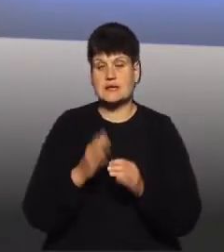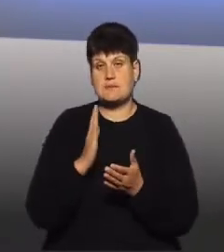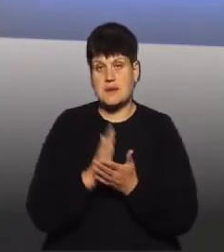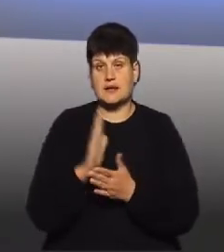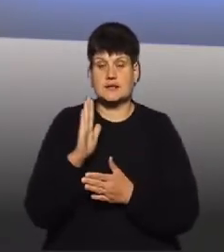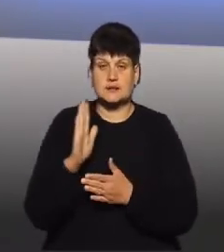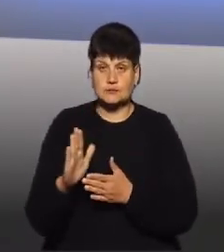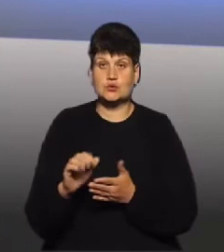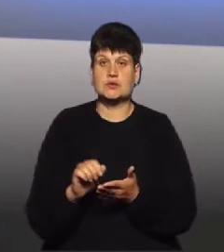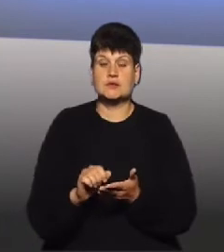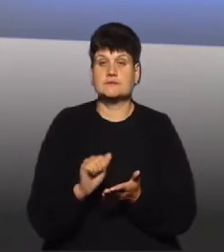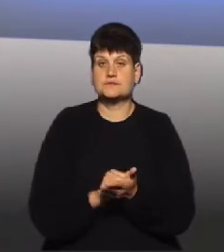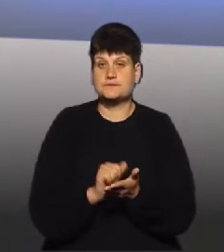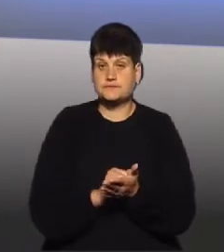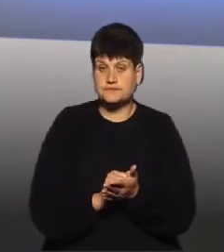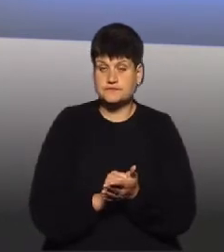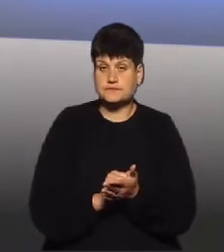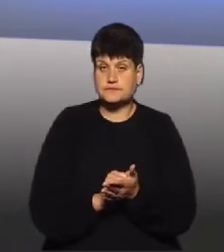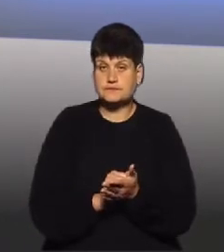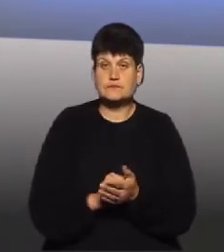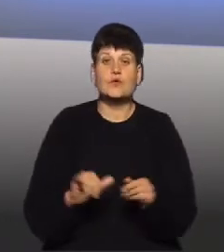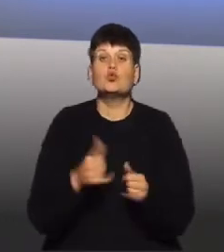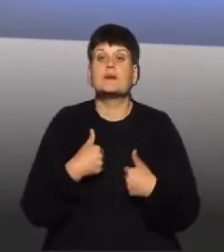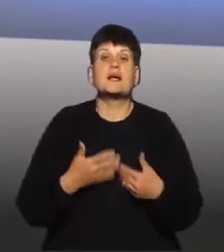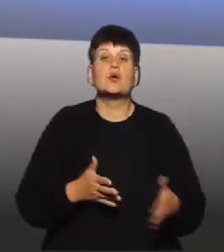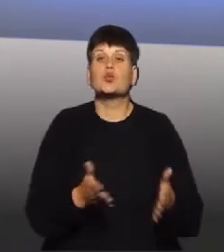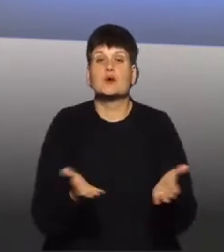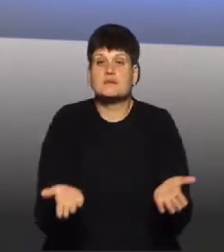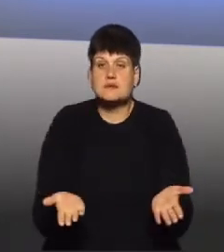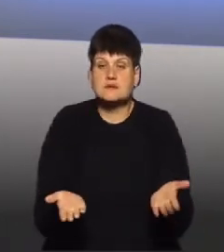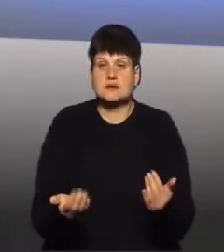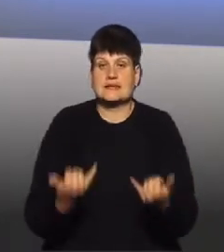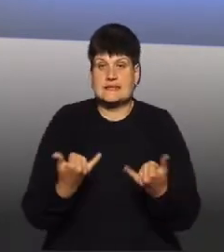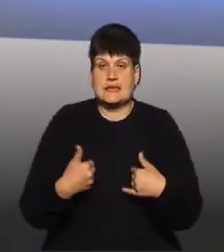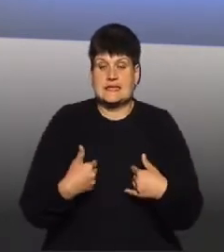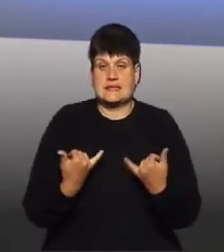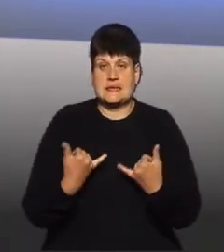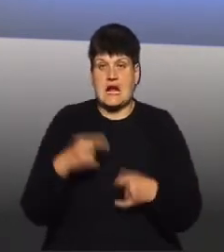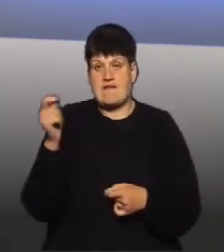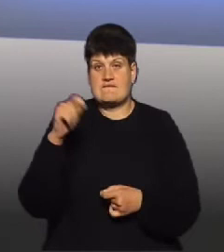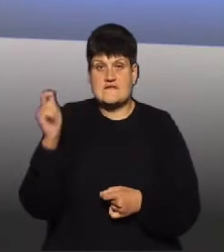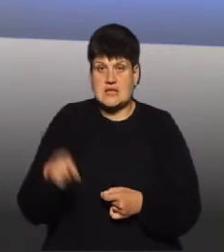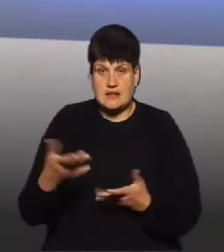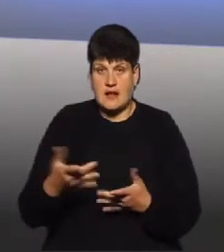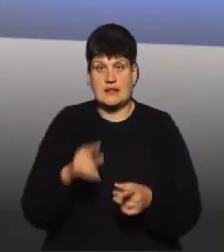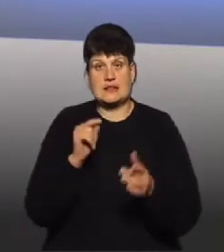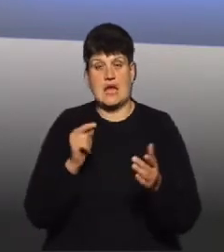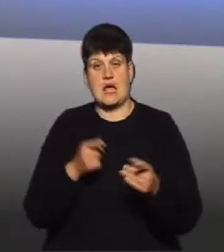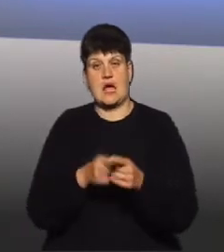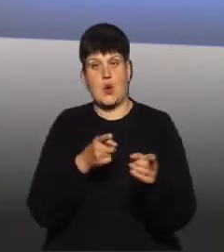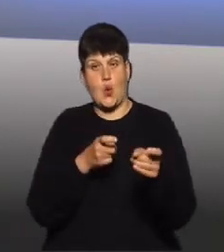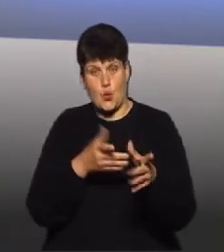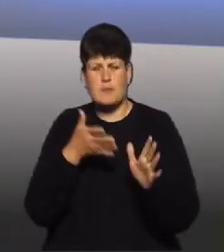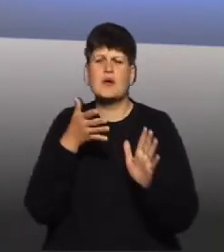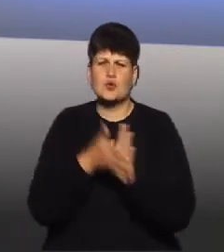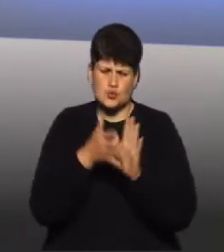що куди ми рухаємося взагалі? Бо це є в нас зараз війна така, де кулі, так? Ми розуміємо цю війну, але